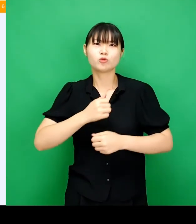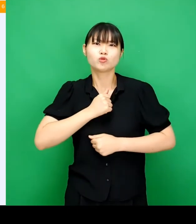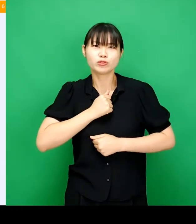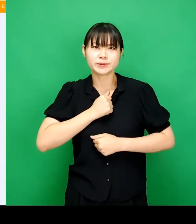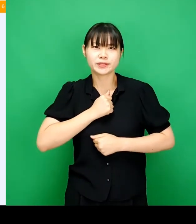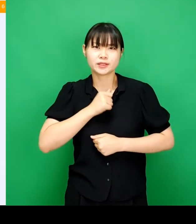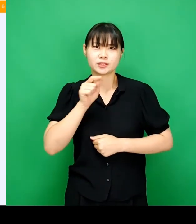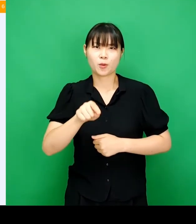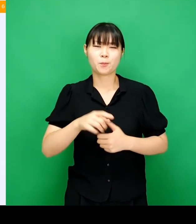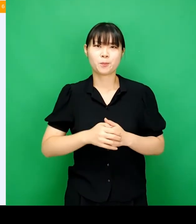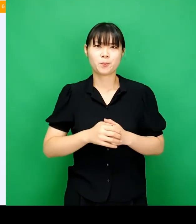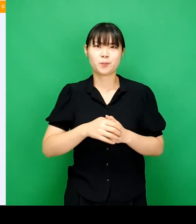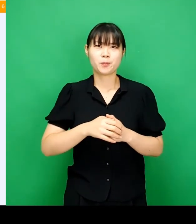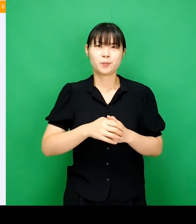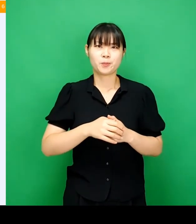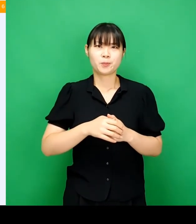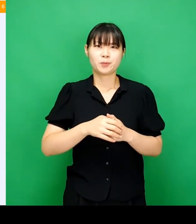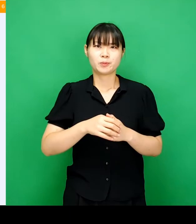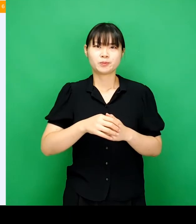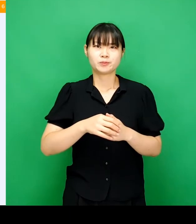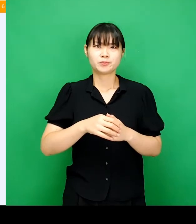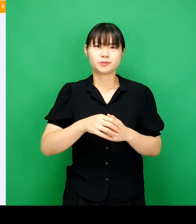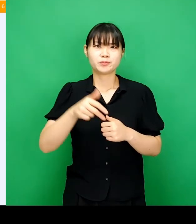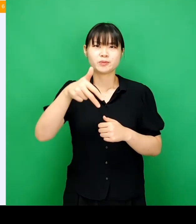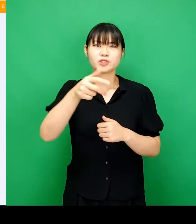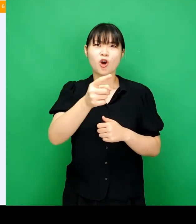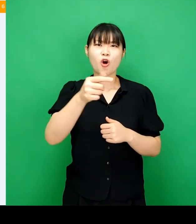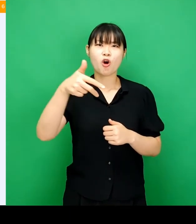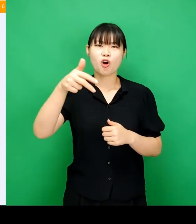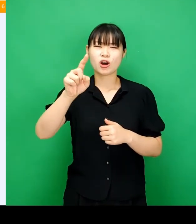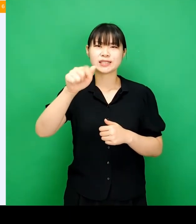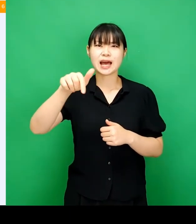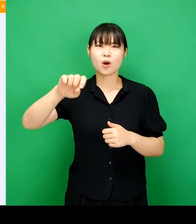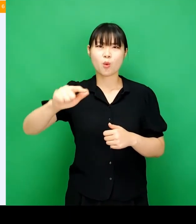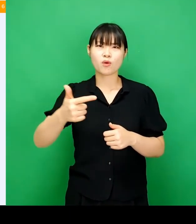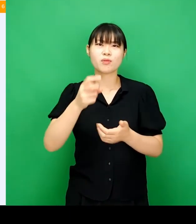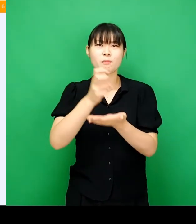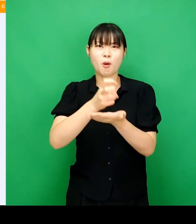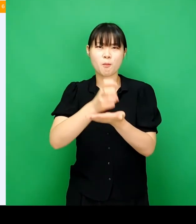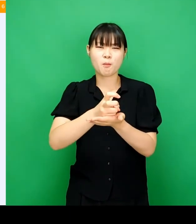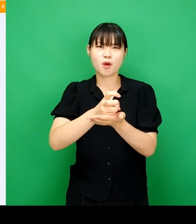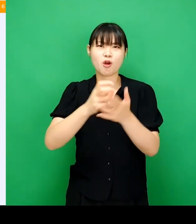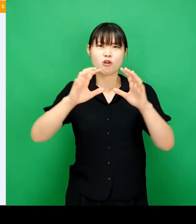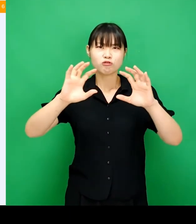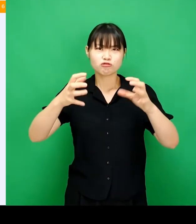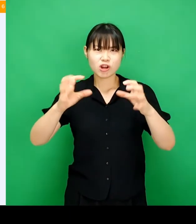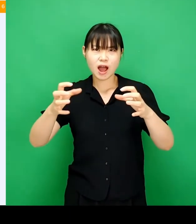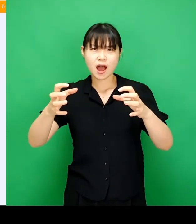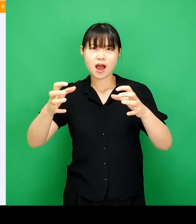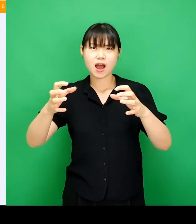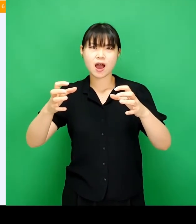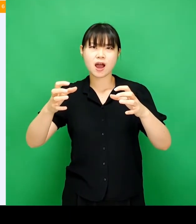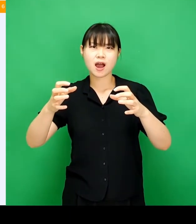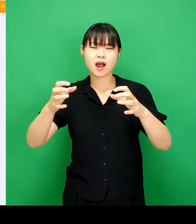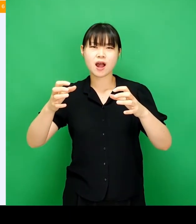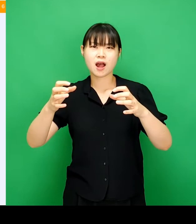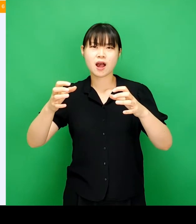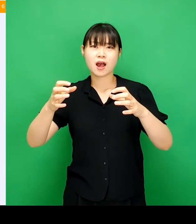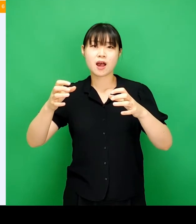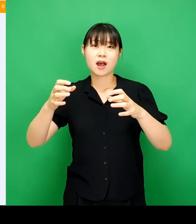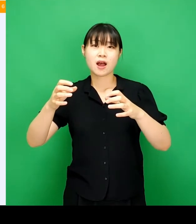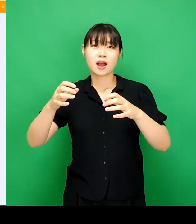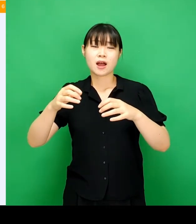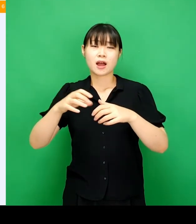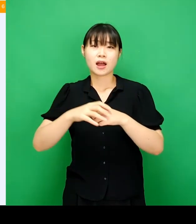데이터 수집 시 주의할 점이 있습니다. 저작권법에는 국가 또는 지방자치단체가 업무상